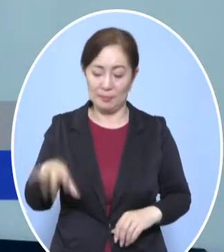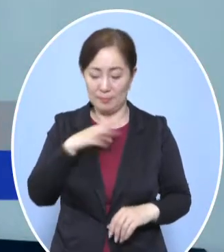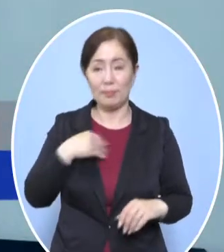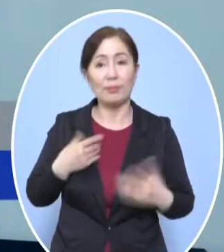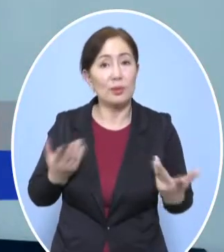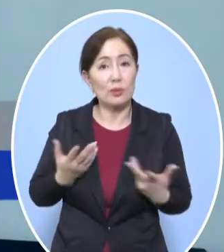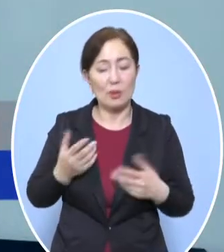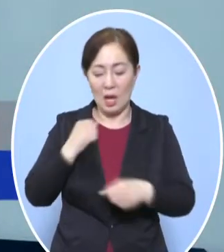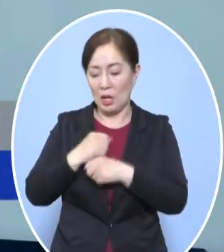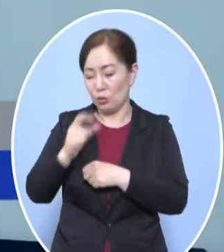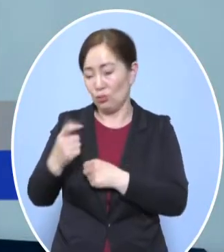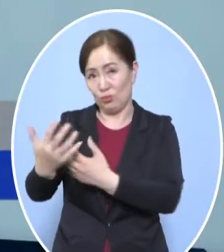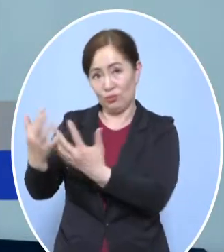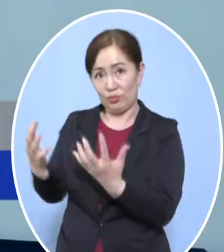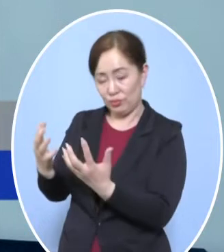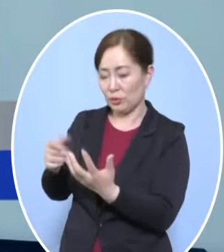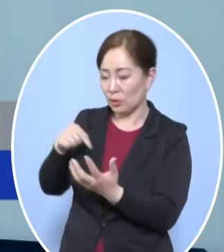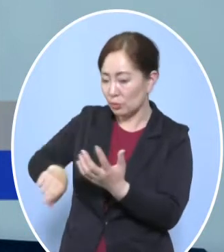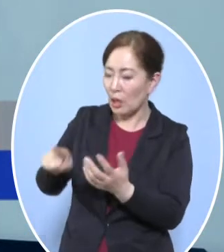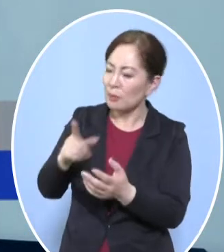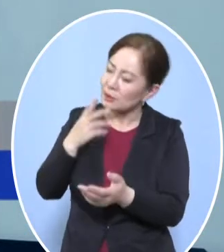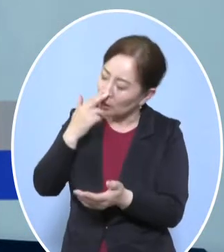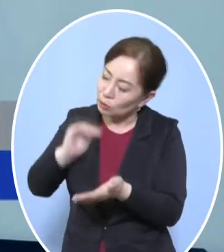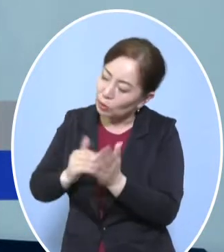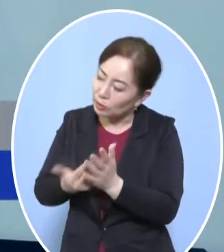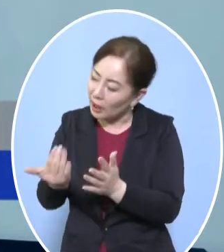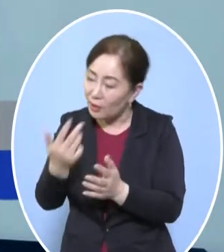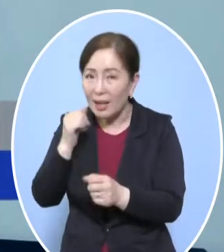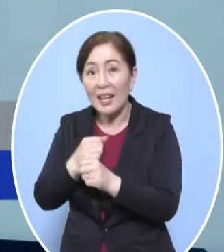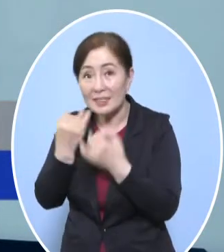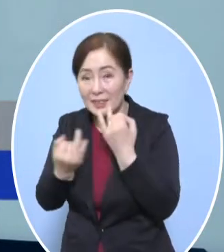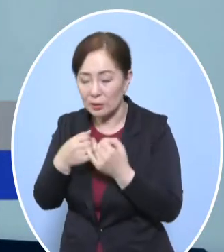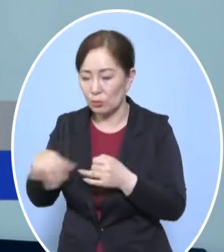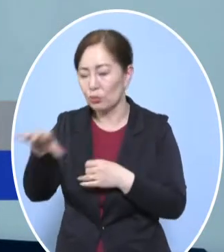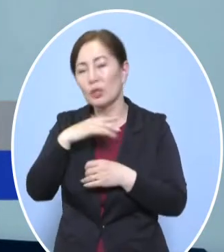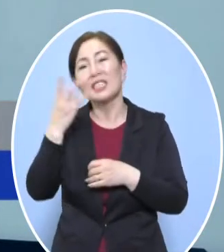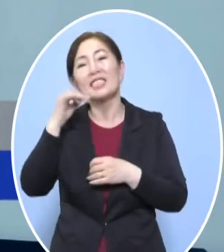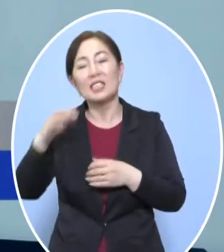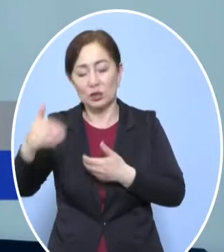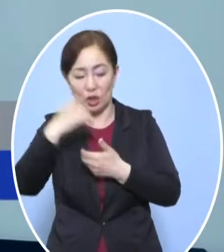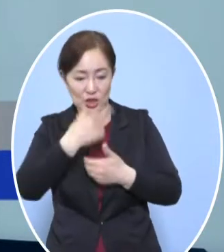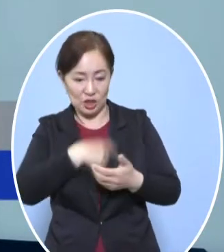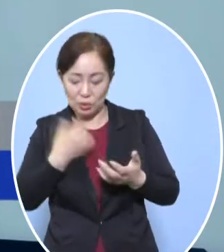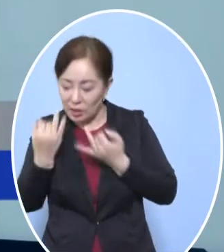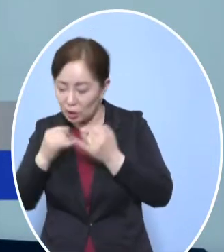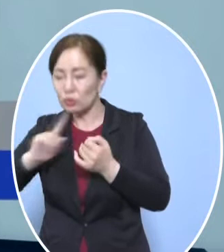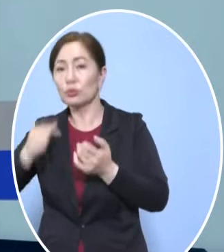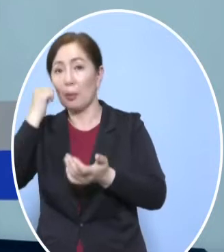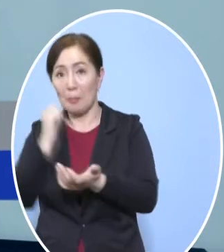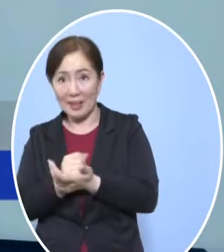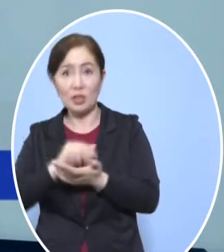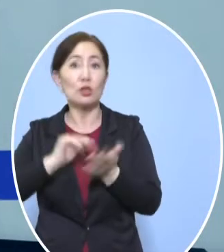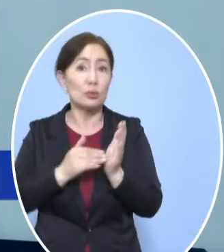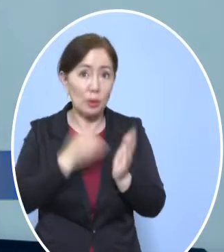одоо бидний одоо шилжих юм бол одоо энэ аль багш нартай бол төлөвлөгөө гарган ажиллана гэдэг. Төлөвлөгөөнийхөө загварыг аль багш нийт оролцсон